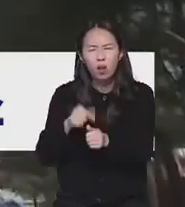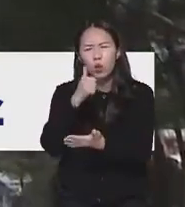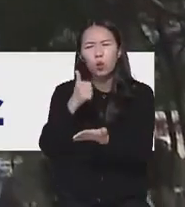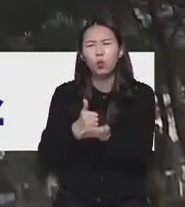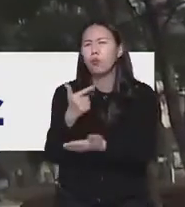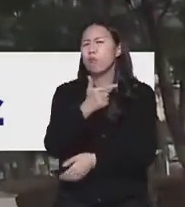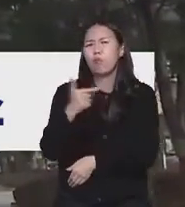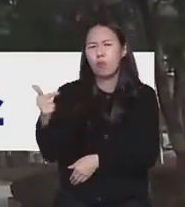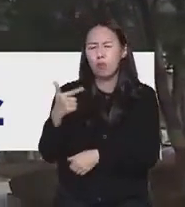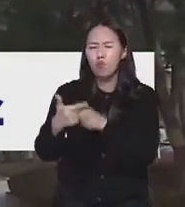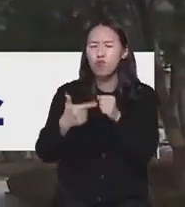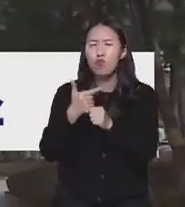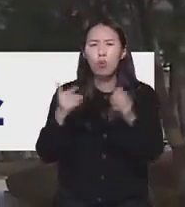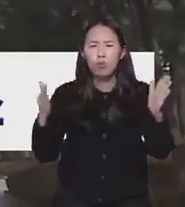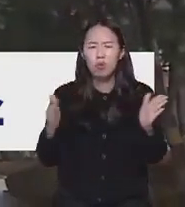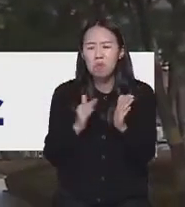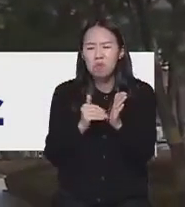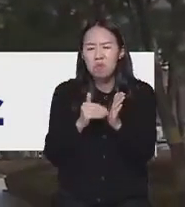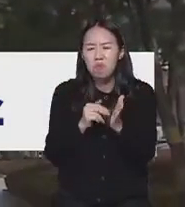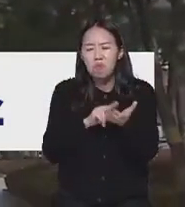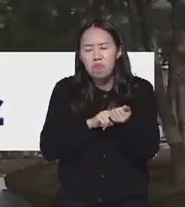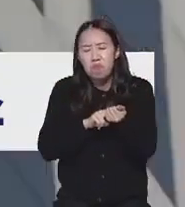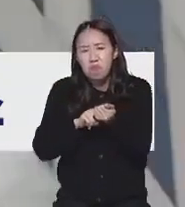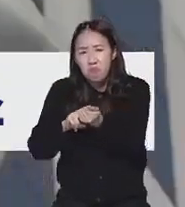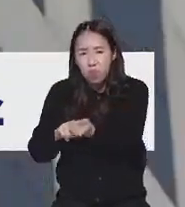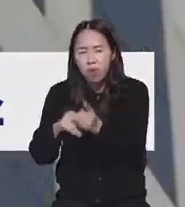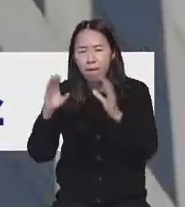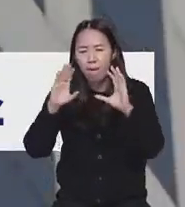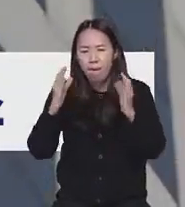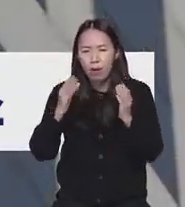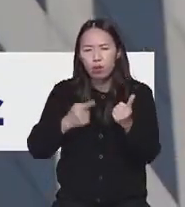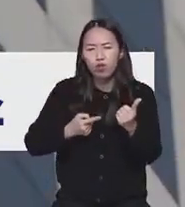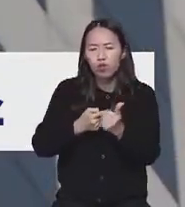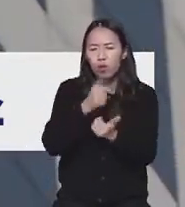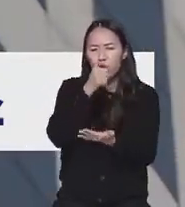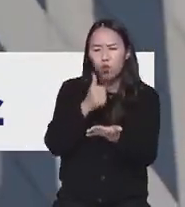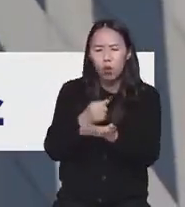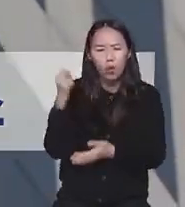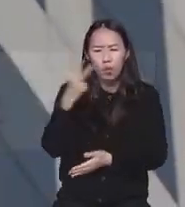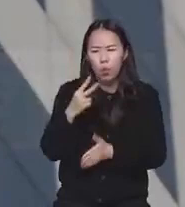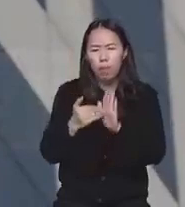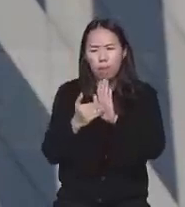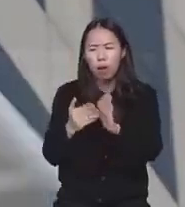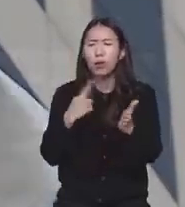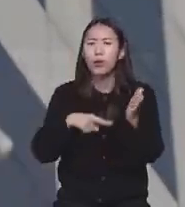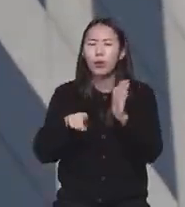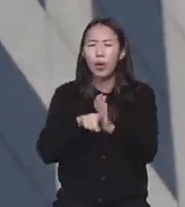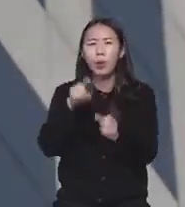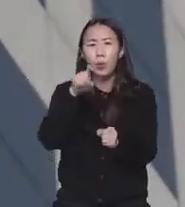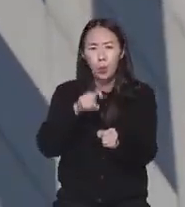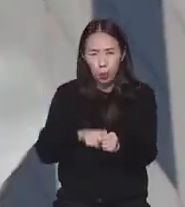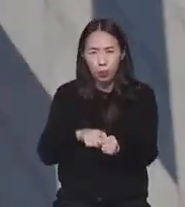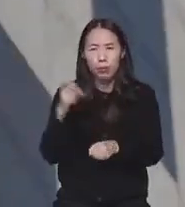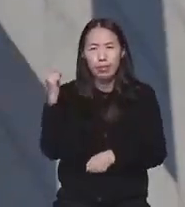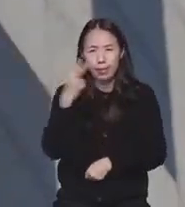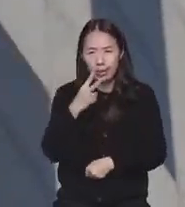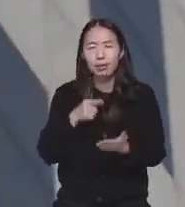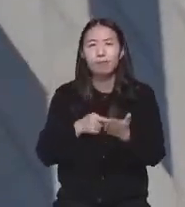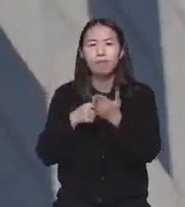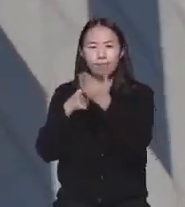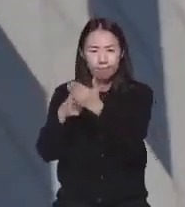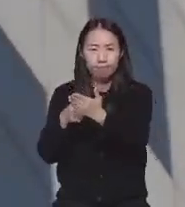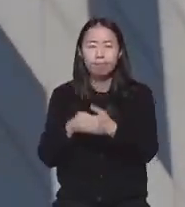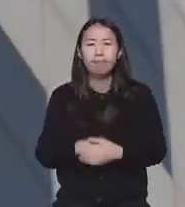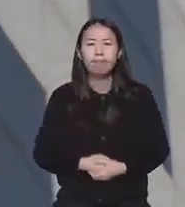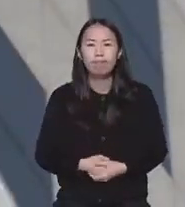무겁고 6년 동안 범행을 숨긴 점, 영아살해 범죄를 엄벌해 재발을 방지할 필요성이 있는 점 등을 고려했다고 항소